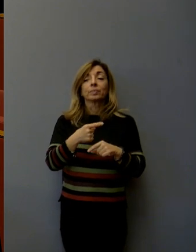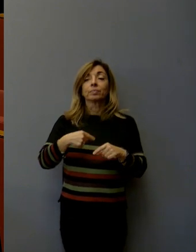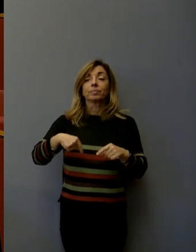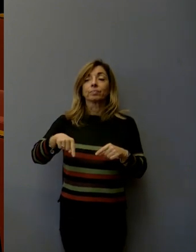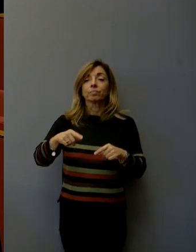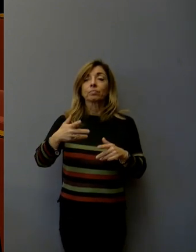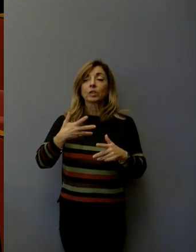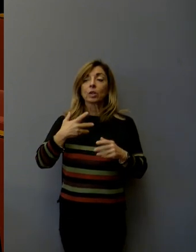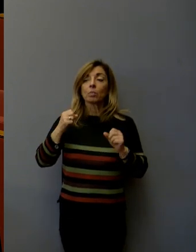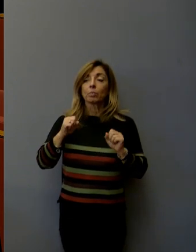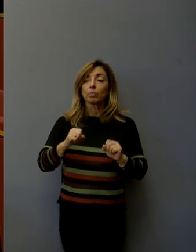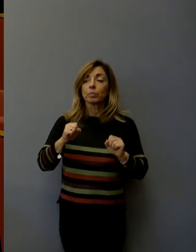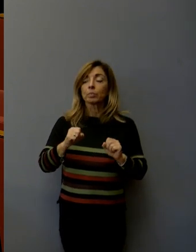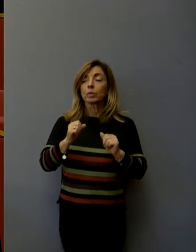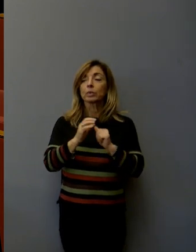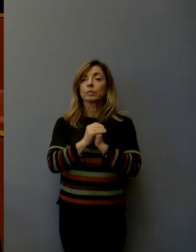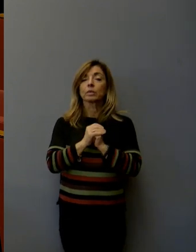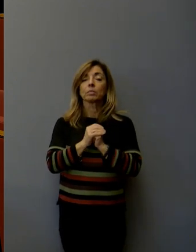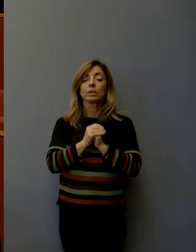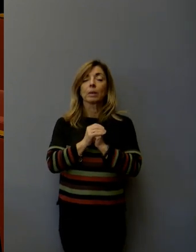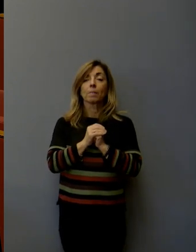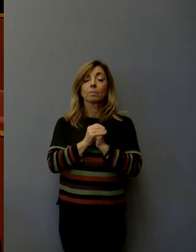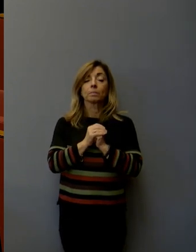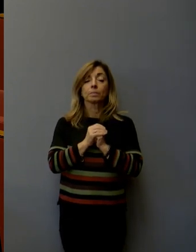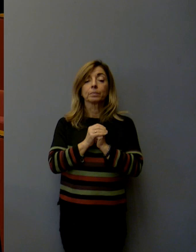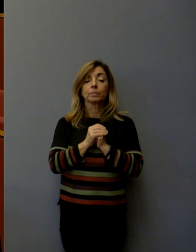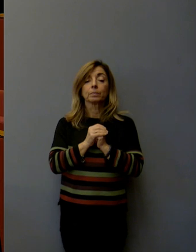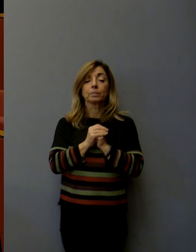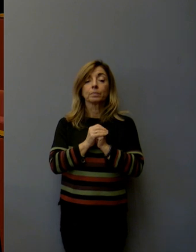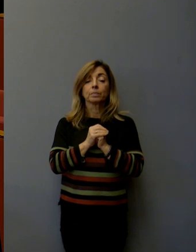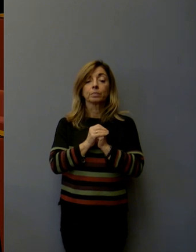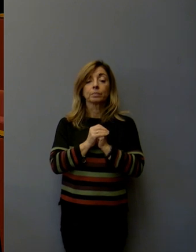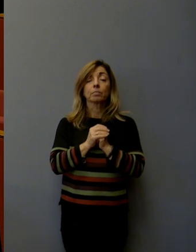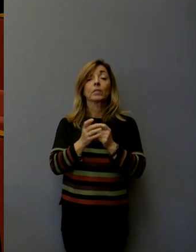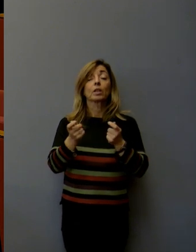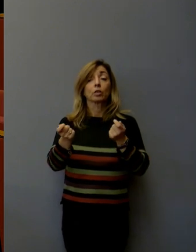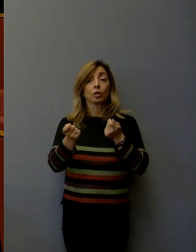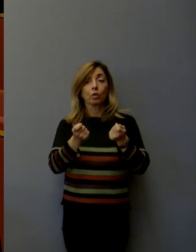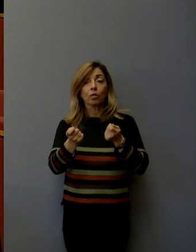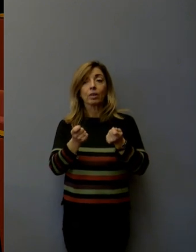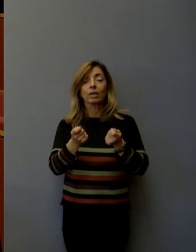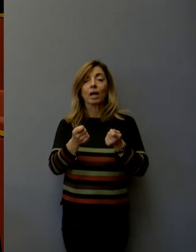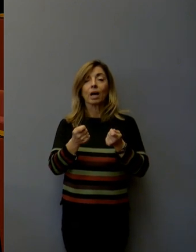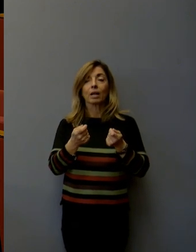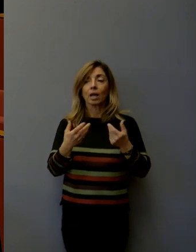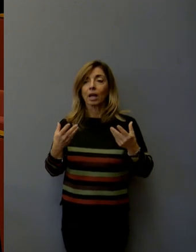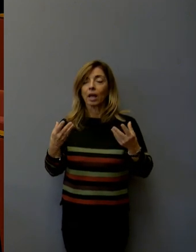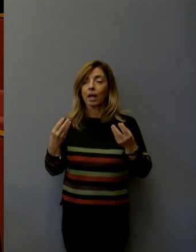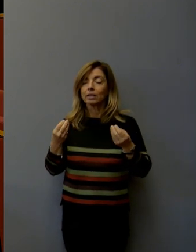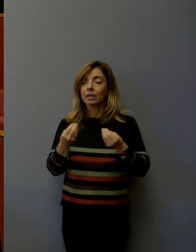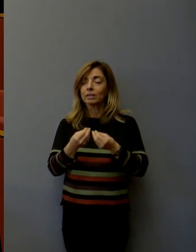raccogliere e governare Ecco può progettare insieme a tutte quelle organizzazioni che sono